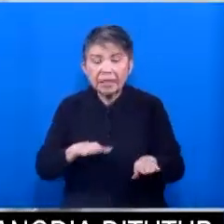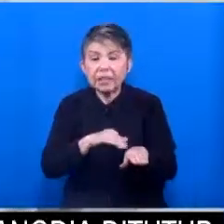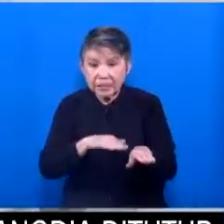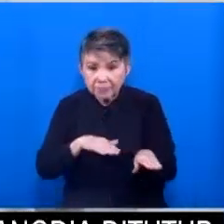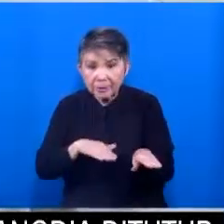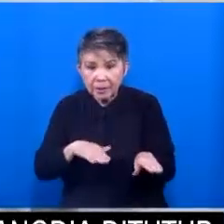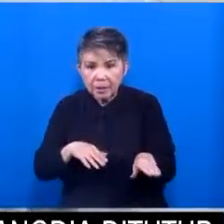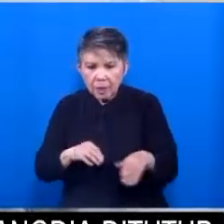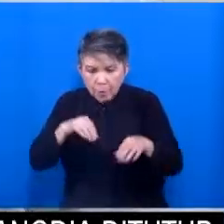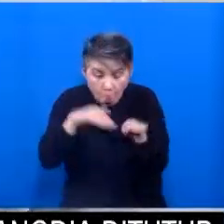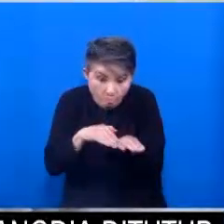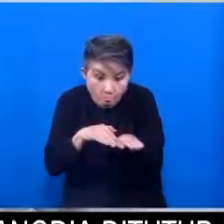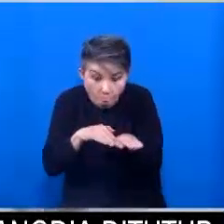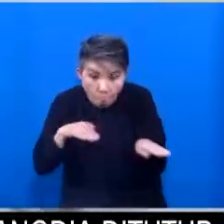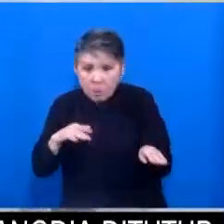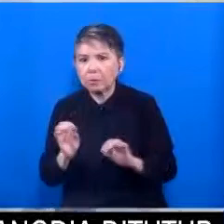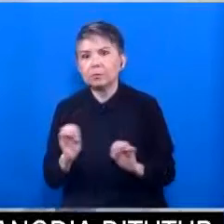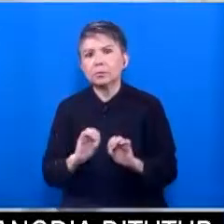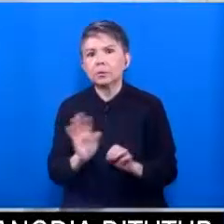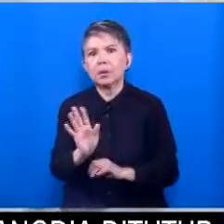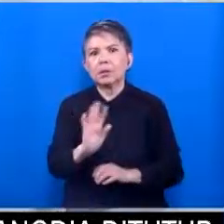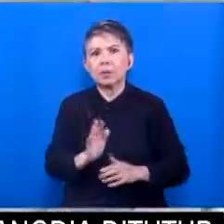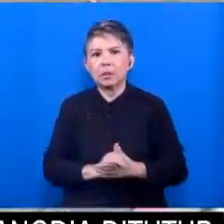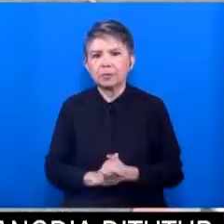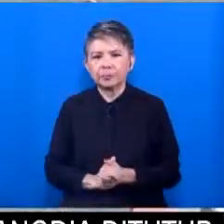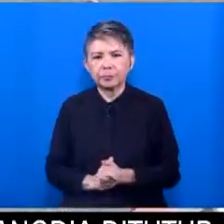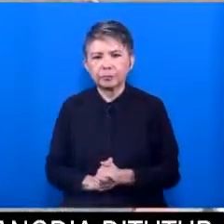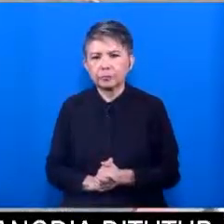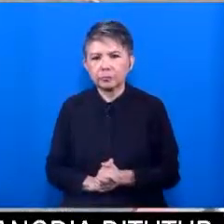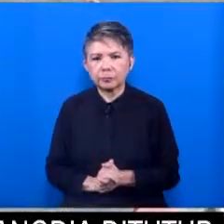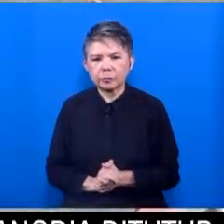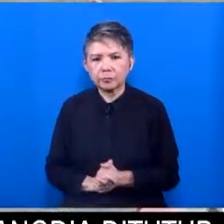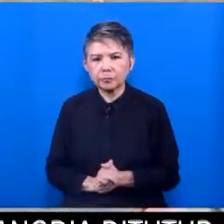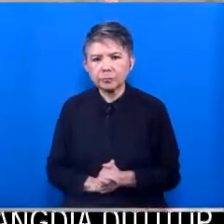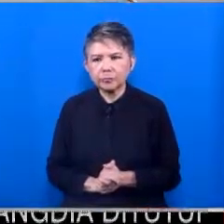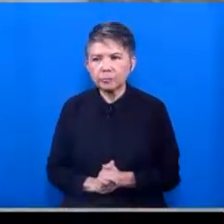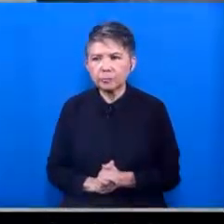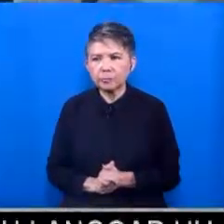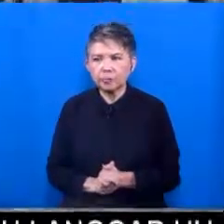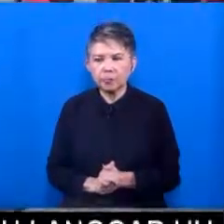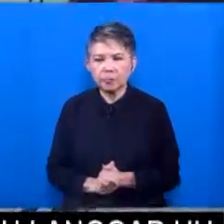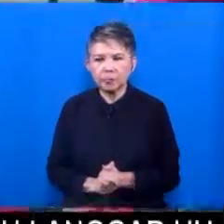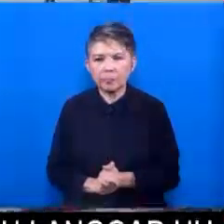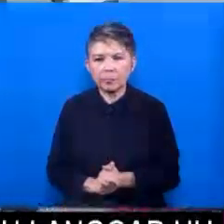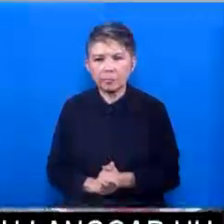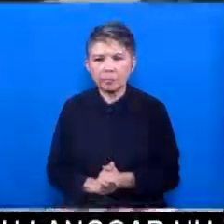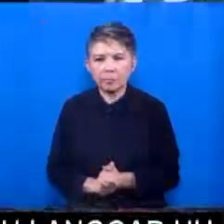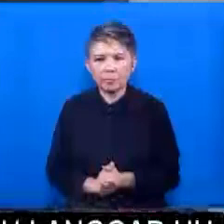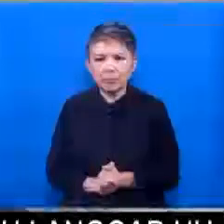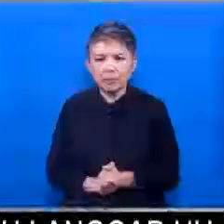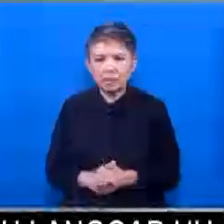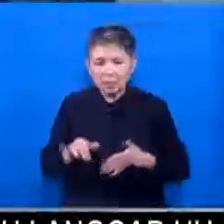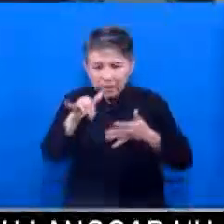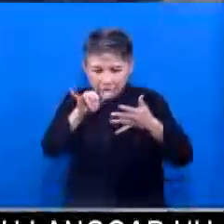Surabaya sih enggak sampai kayak kemacetan kayak gitu, Mbak, menurut saya gitu. Hasil survei INRIX hendaknya dijadikan bahan evaluasi